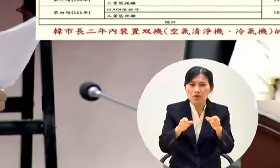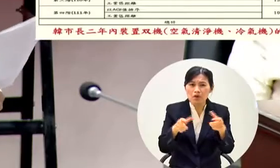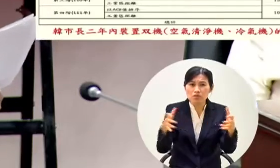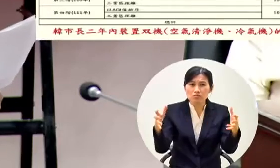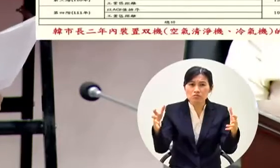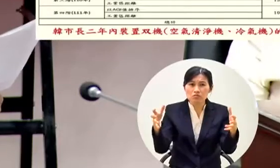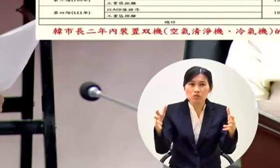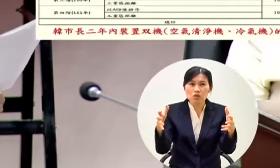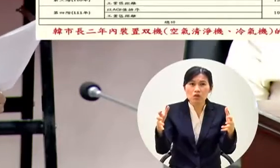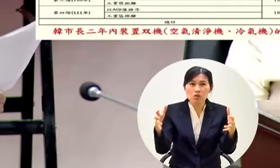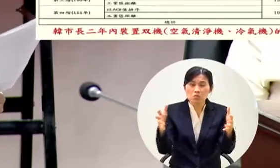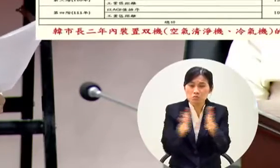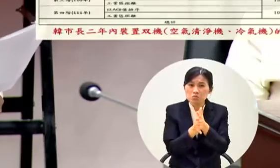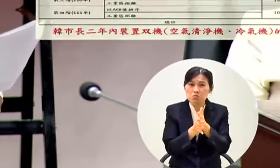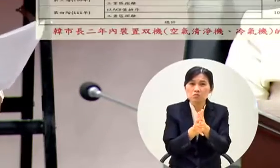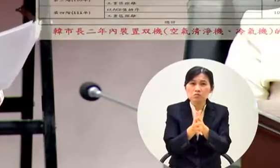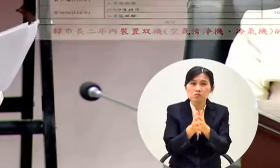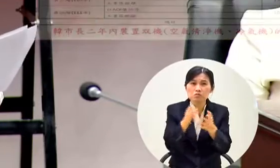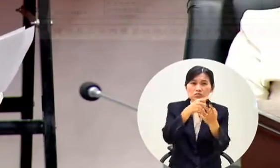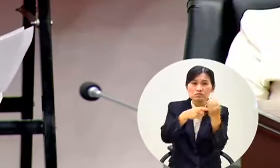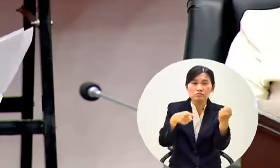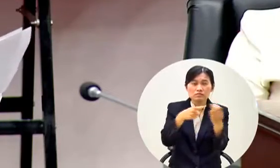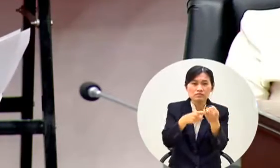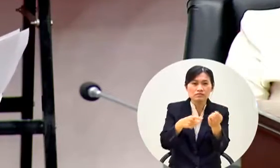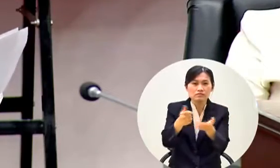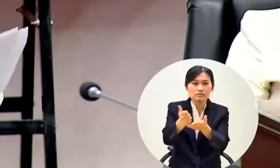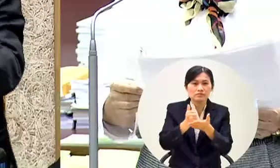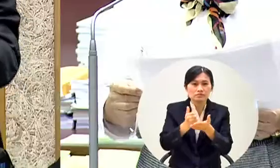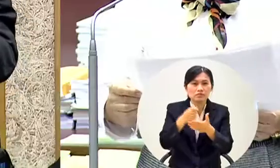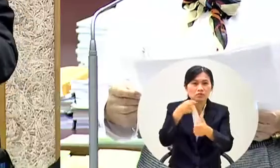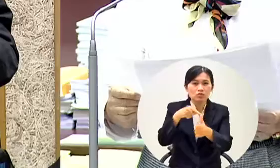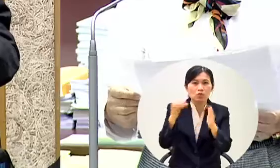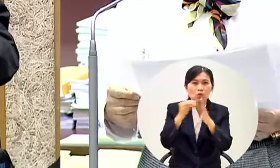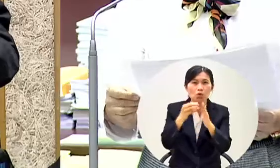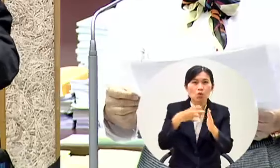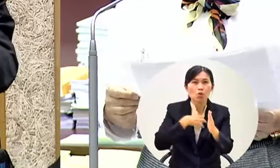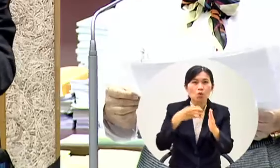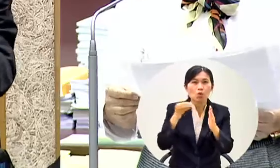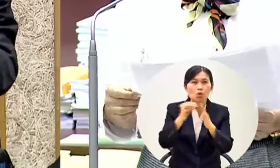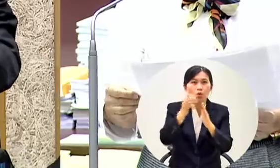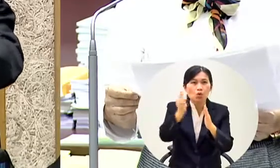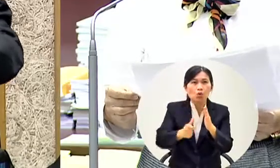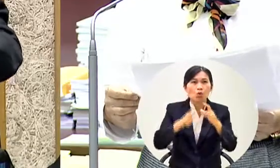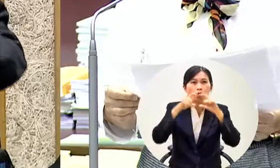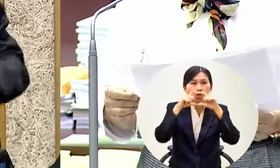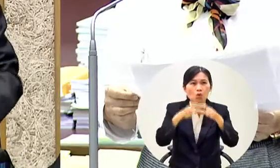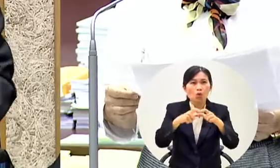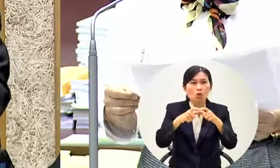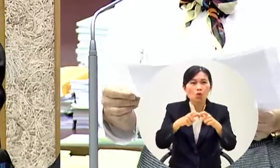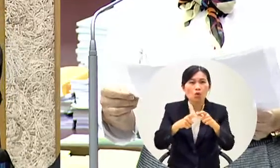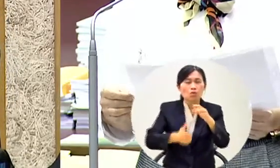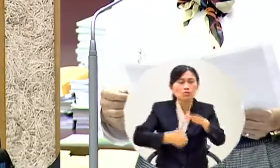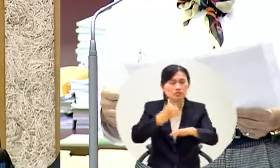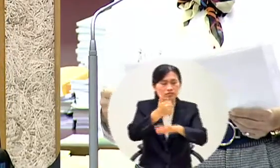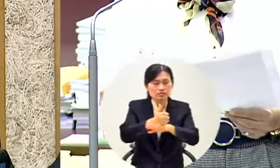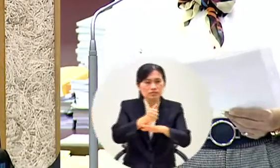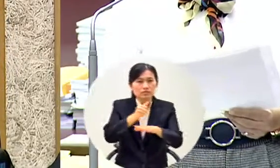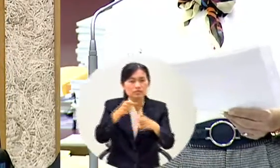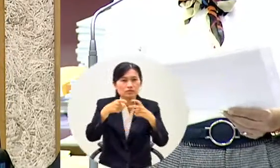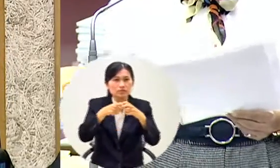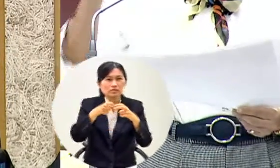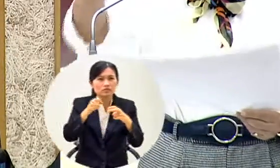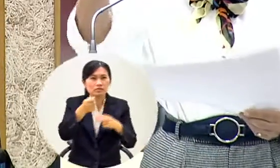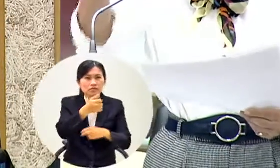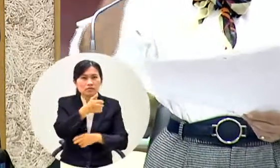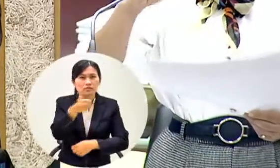來吳局長請答覆請教育局吳局長答覆呃主席李遠我在答覆你